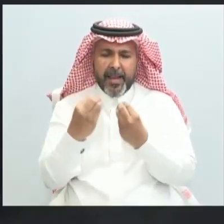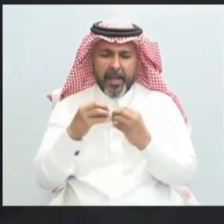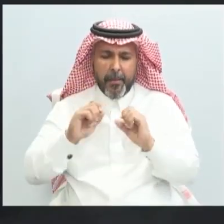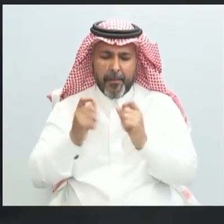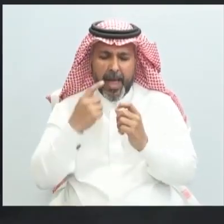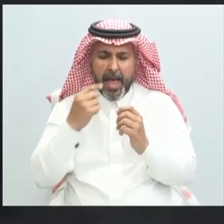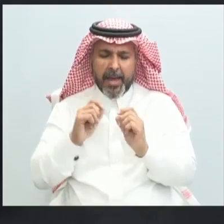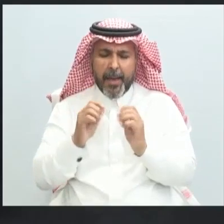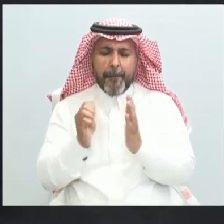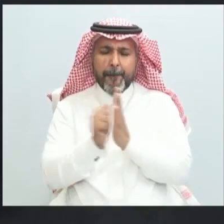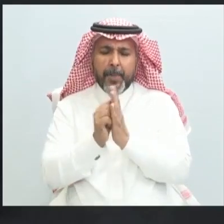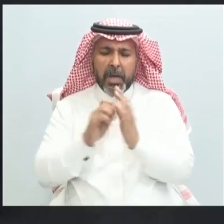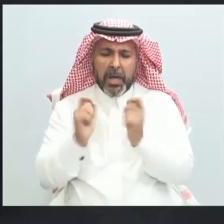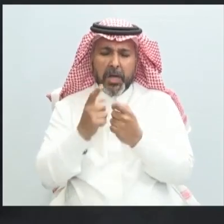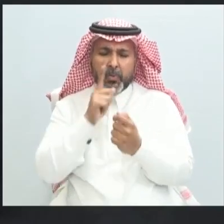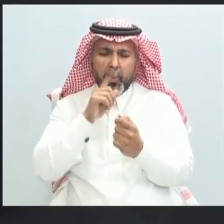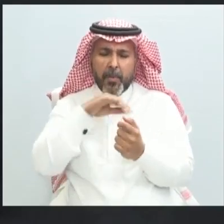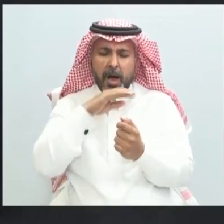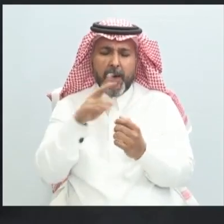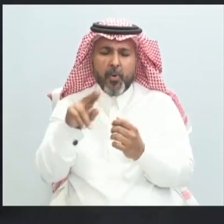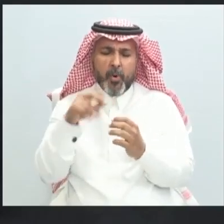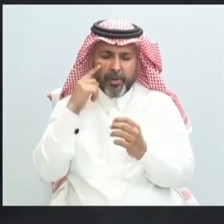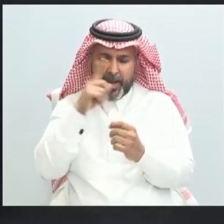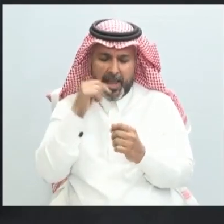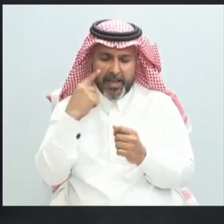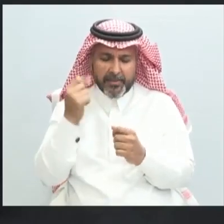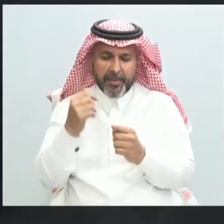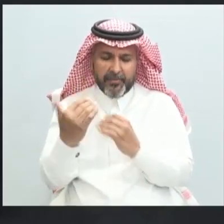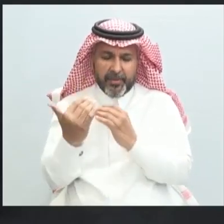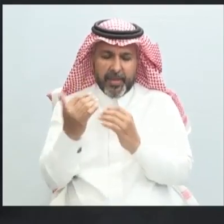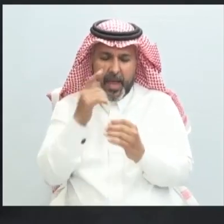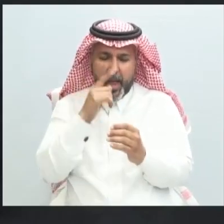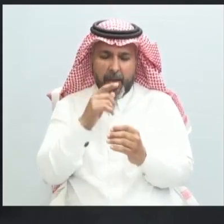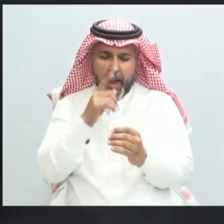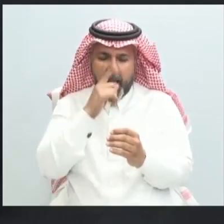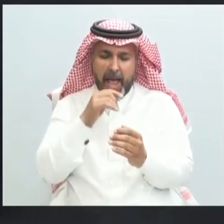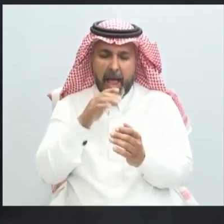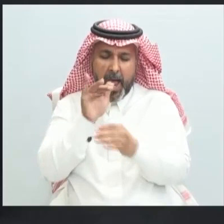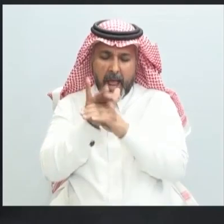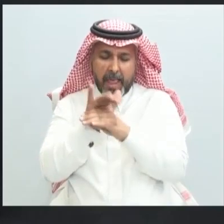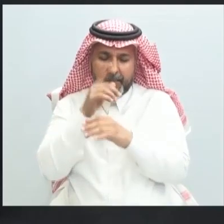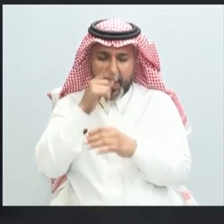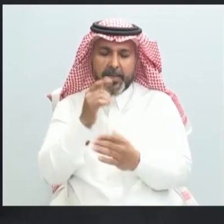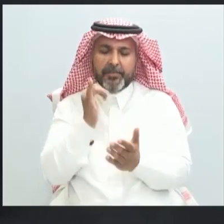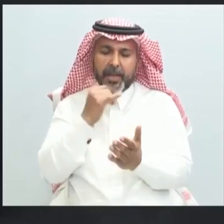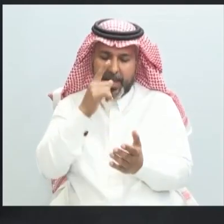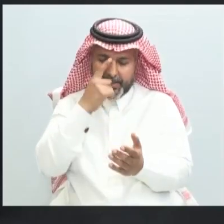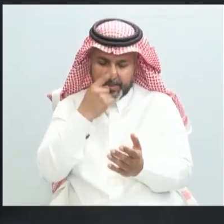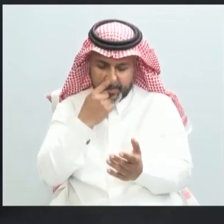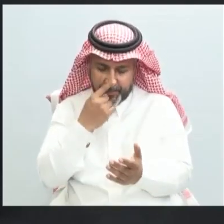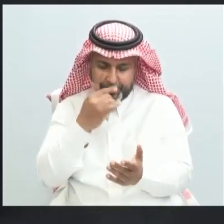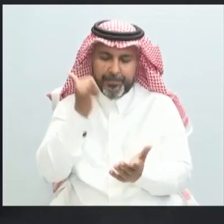اسرتك باداء الواجبات الموكله اليك يعتبر مسؤوليه اجتماعيه